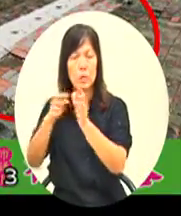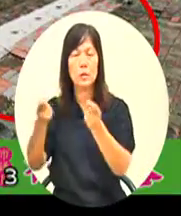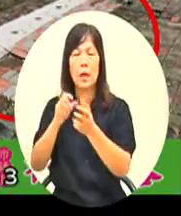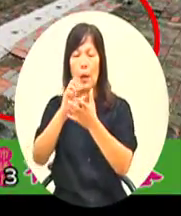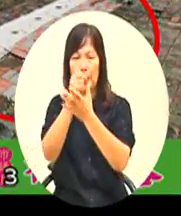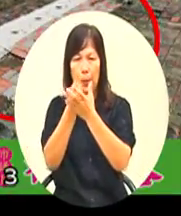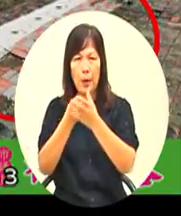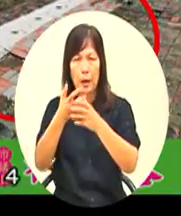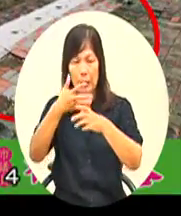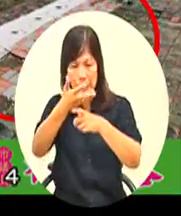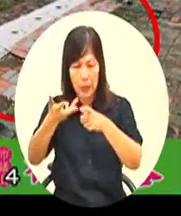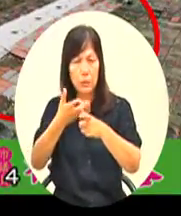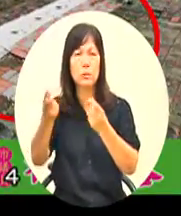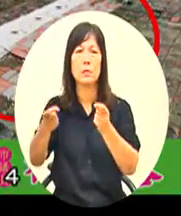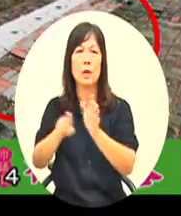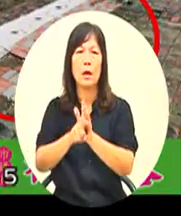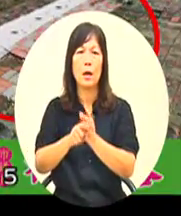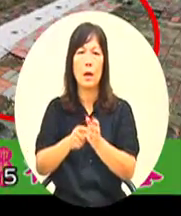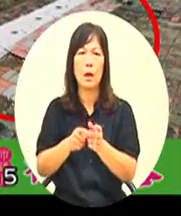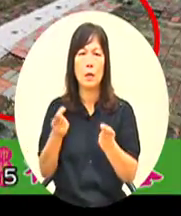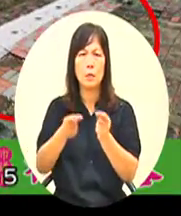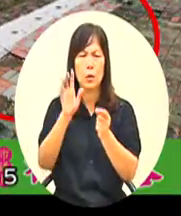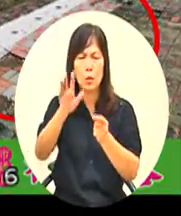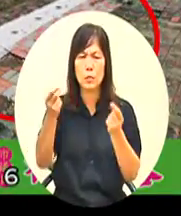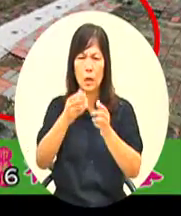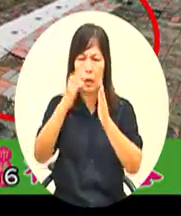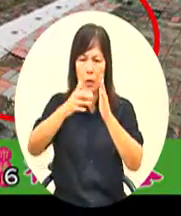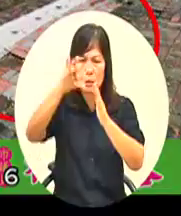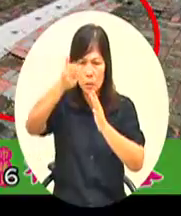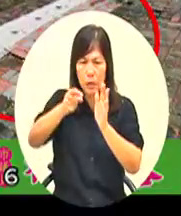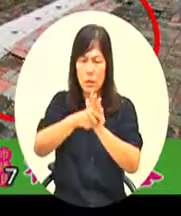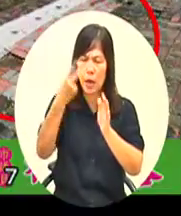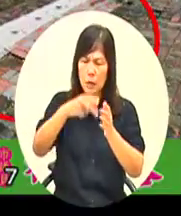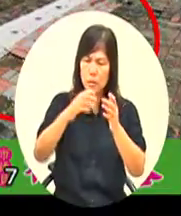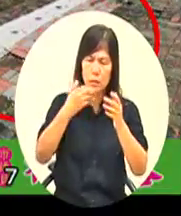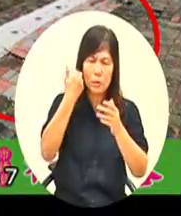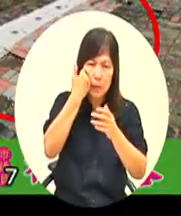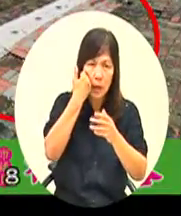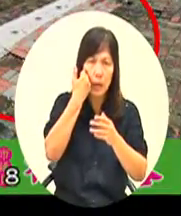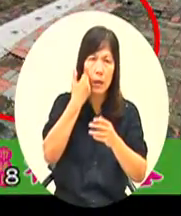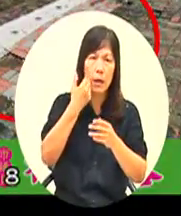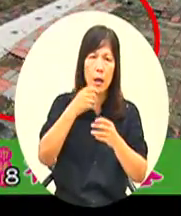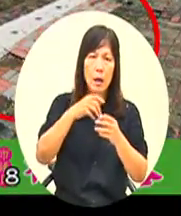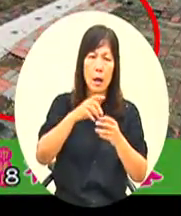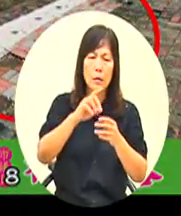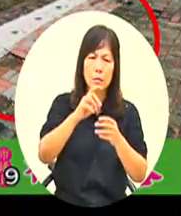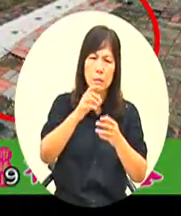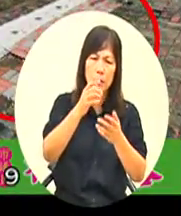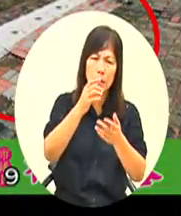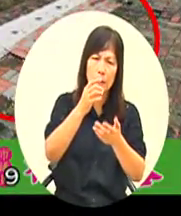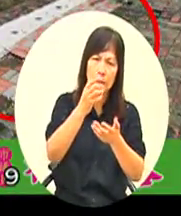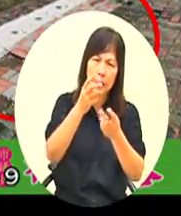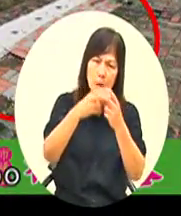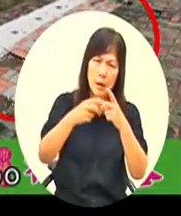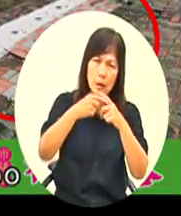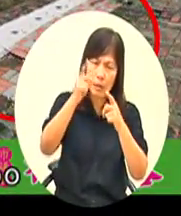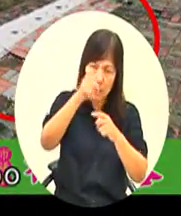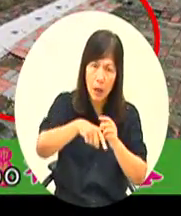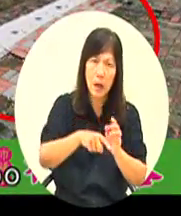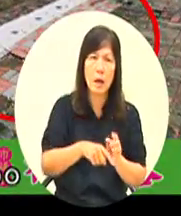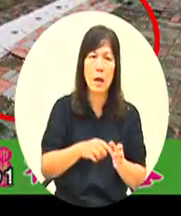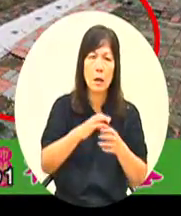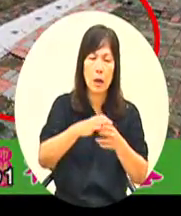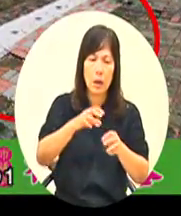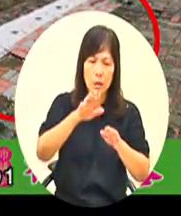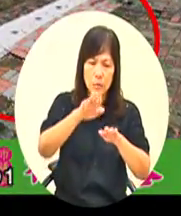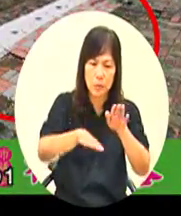有一天，因刚是校长，还是内底的人哦，还是内底，还是来宾，就这样子